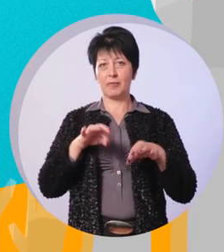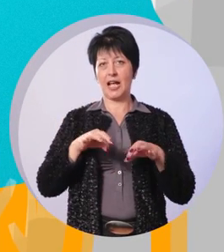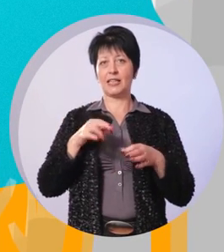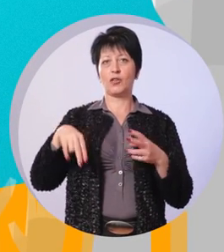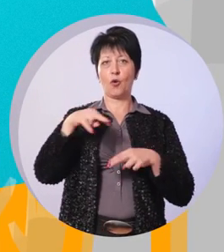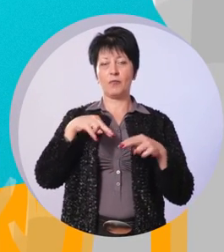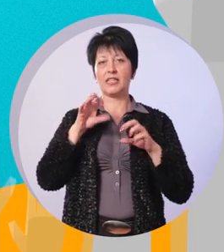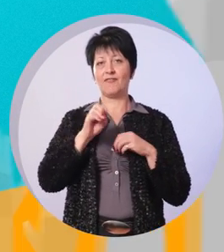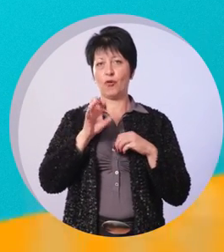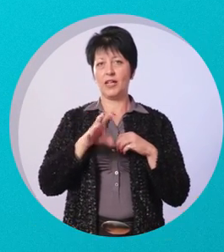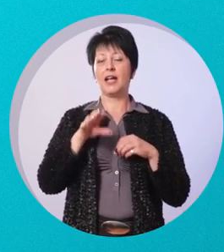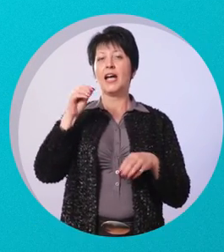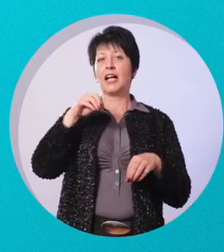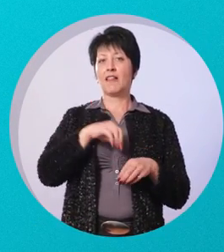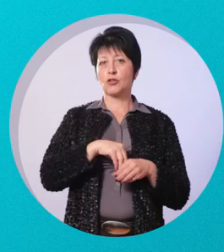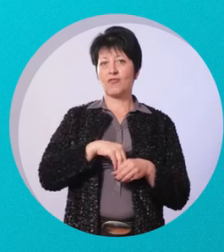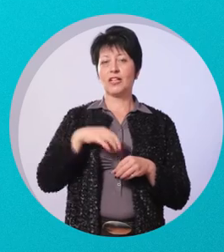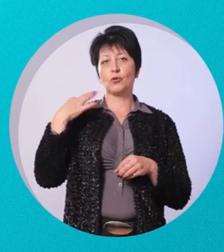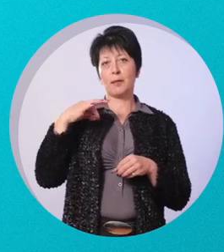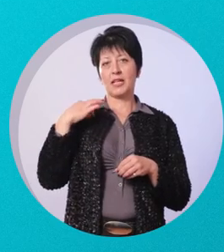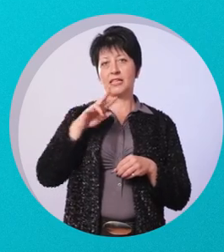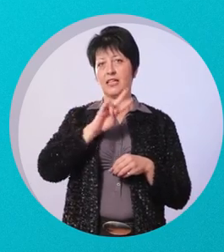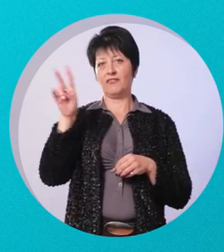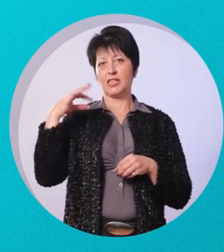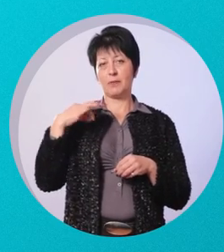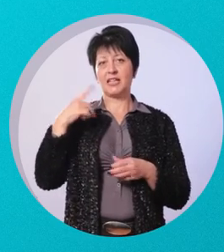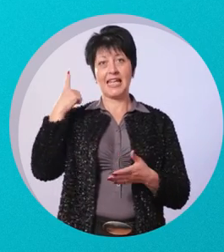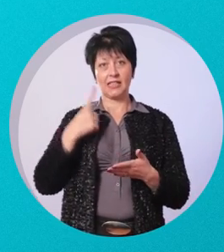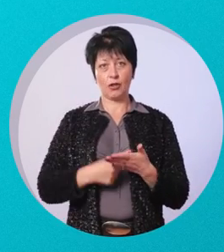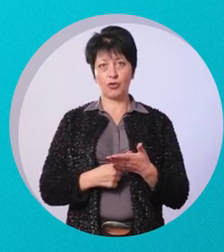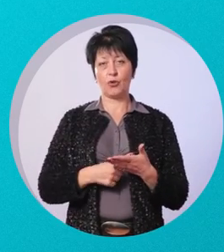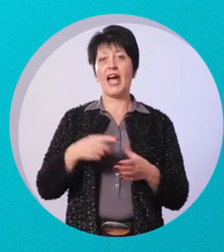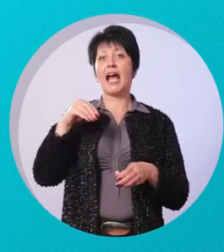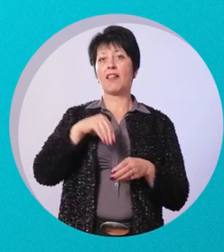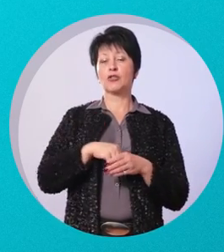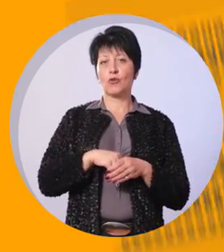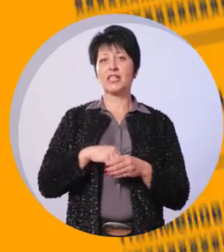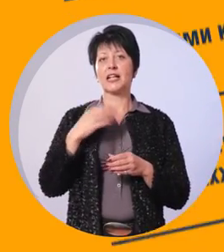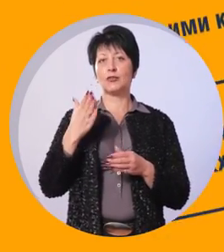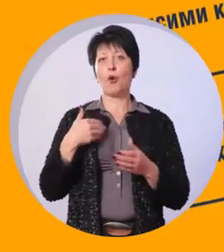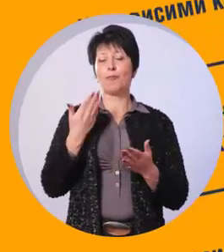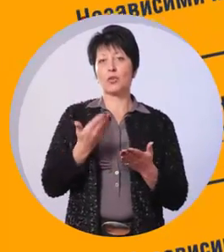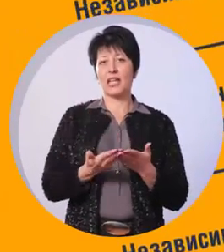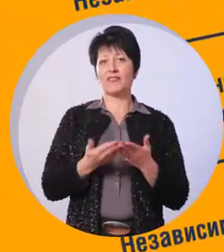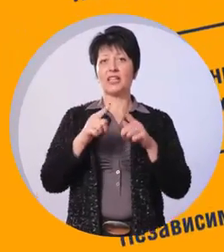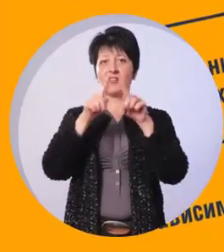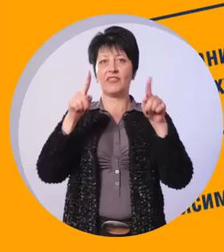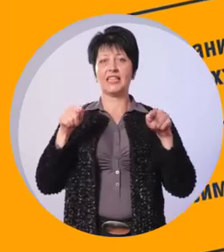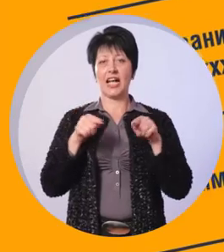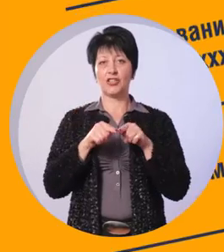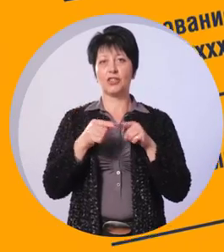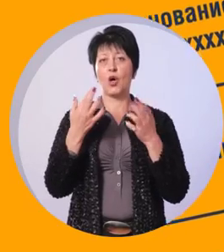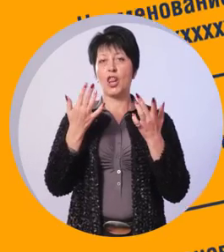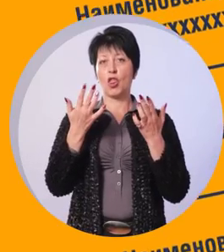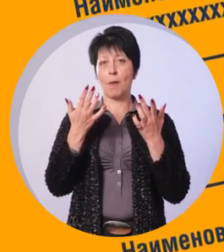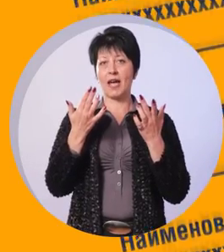Централната избирателна комисия информира. Гласуването за президент и вице-президент на републиката е задължително. Гласува се като: поставете в квадратчето с номера на избраната